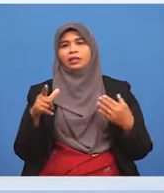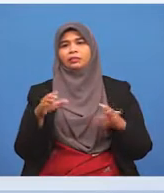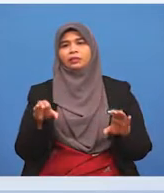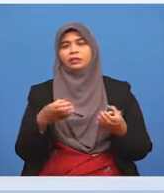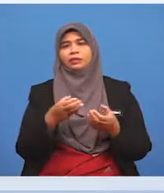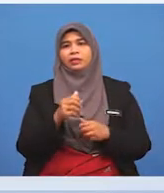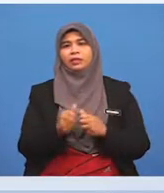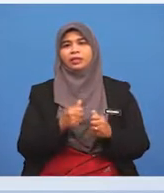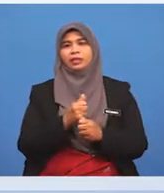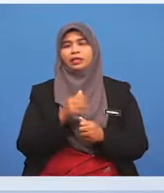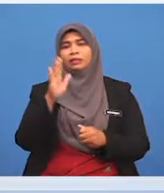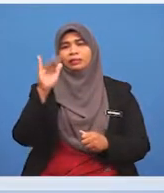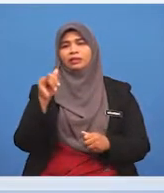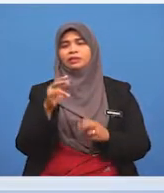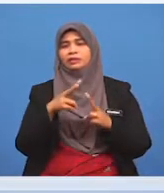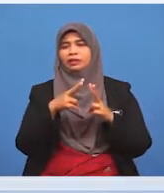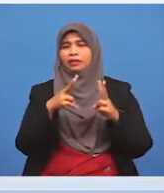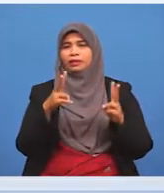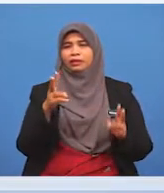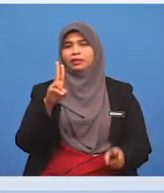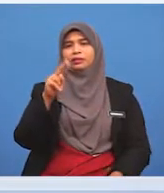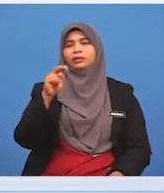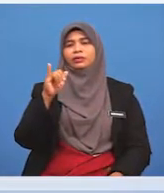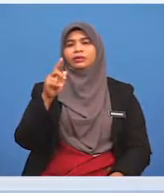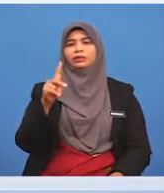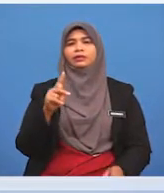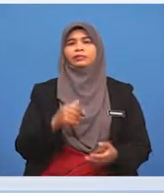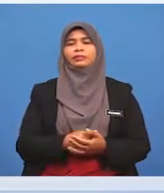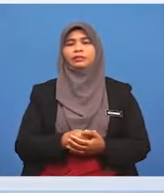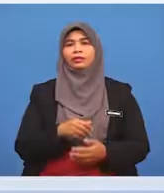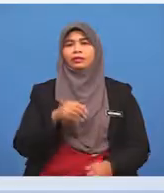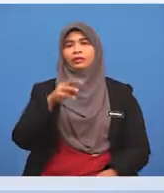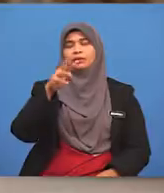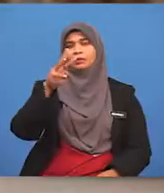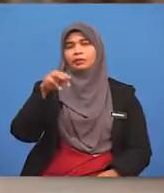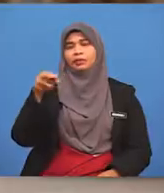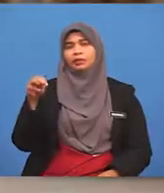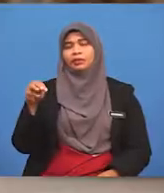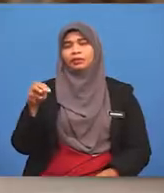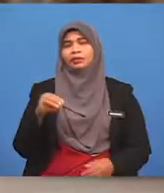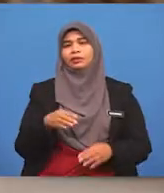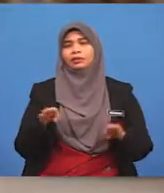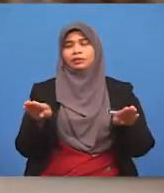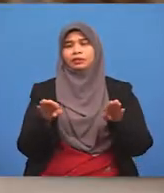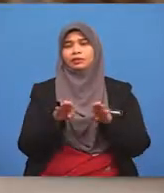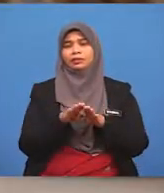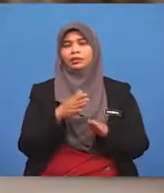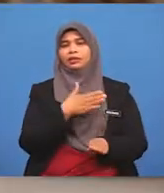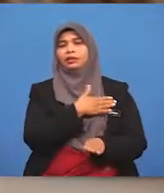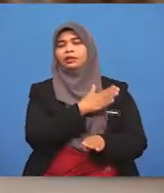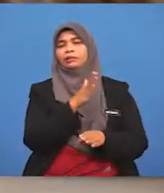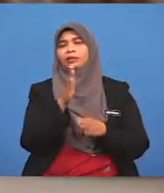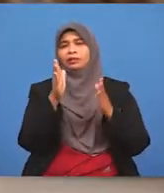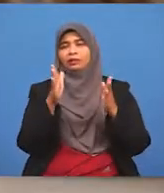Allah Subhanahu Wa Taala sebagai Sang Pencipta. Murid-murid sekalian, sebagai hamba Allah